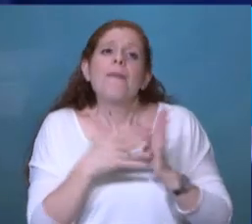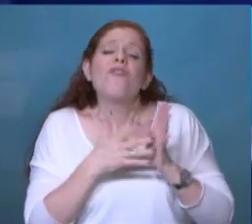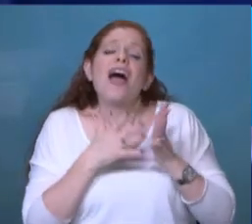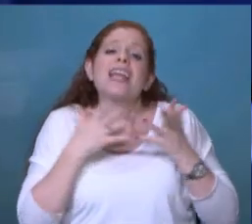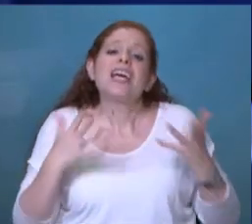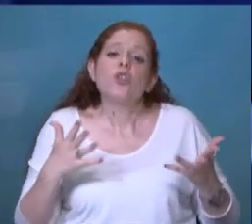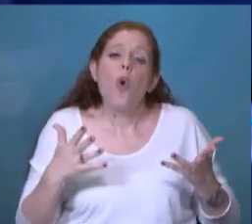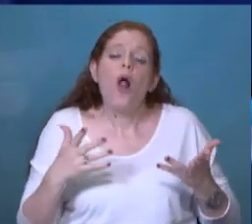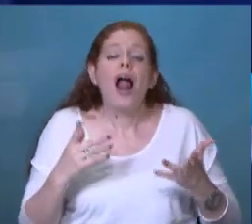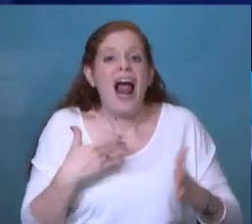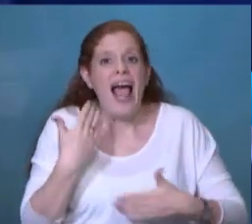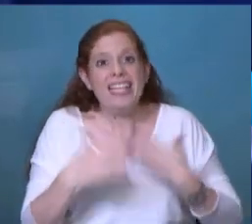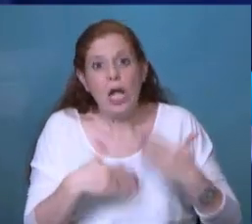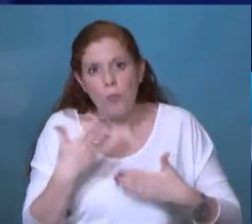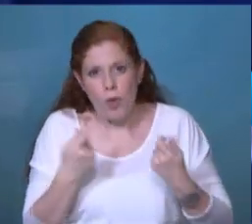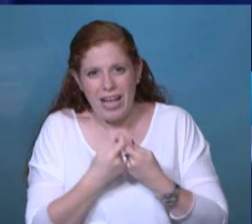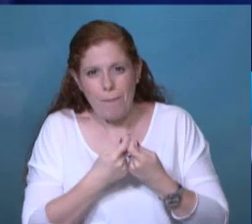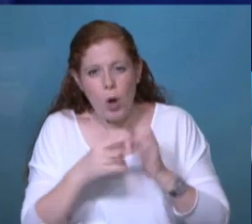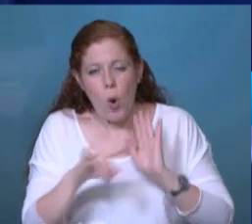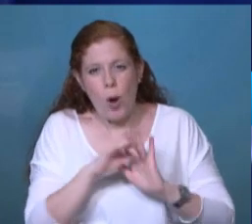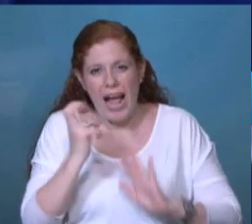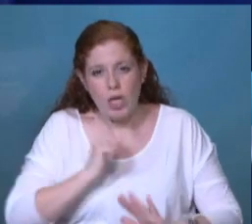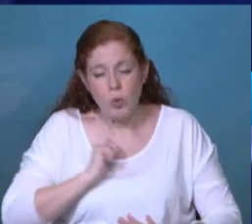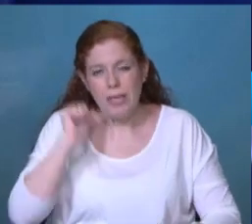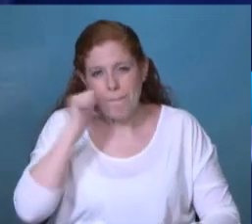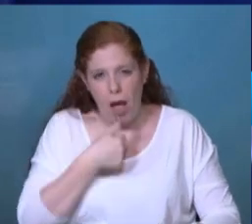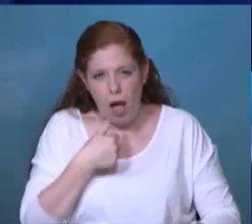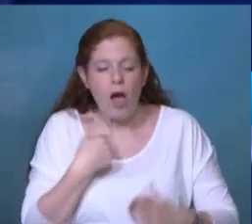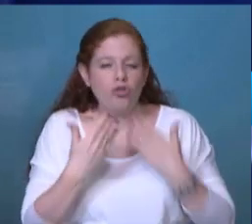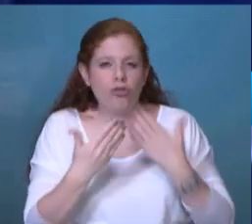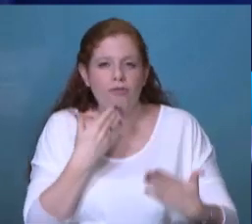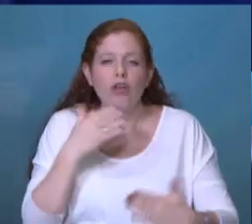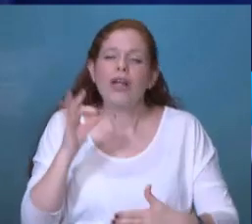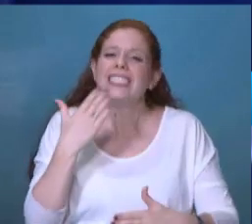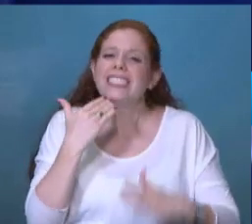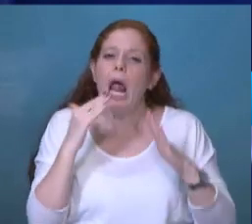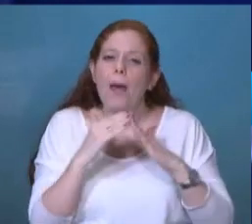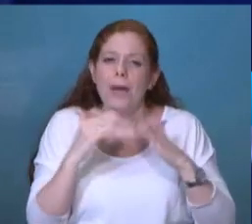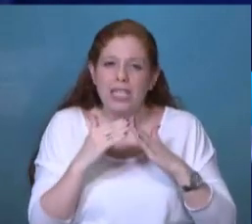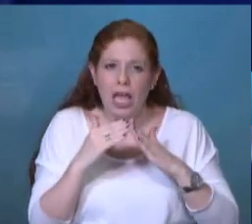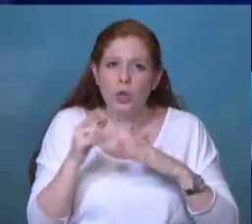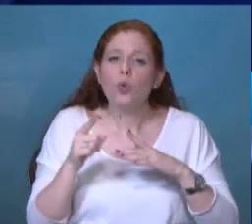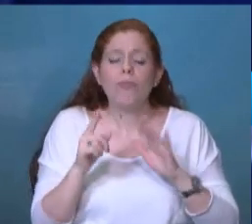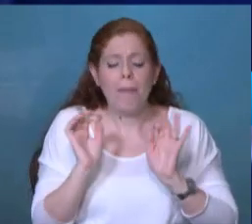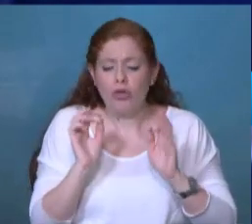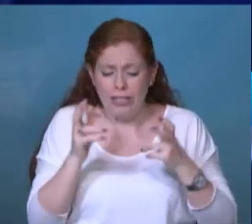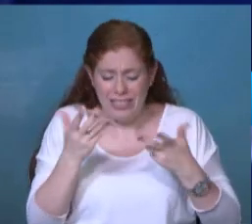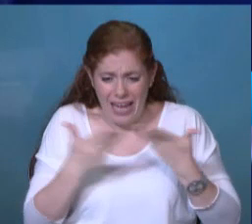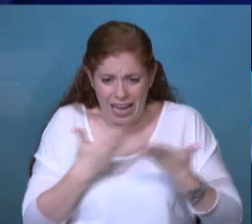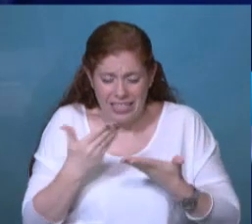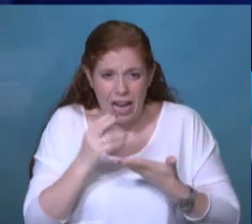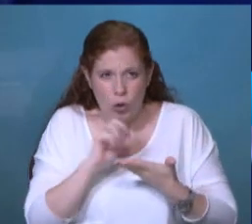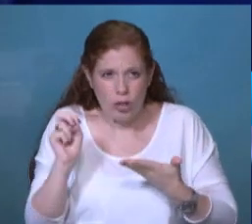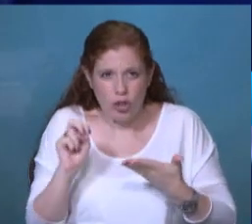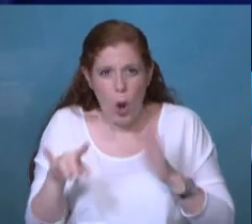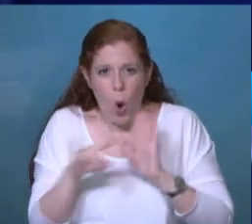הדיבורים על ההתקדמות בעניין חוק הגיוס הוא מחר. ישיבת סיעה של ישראל ביתנו, שם אביגדור ליברמן, צפוי להתייחס ממש לנושא הזה של חוק הגיוס.